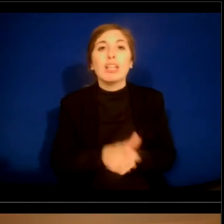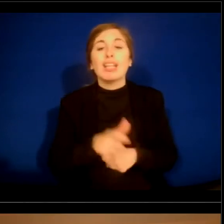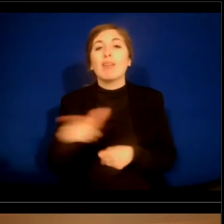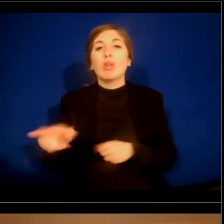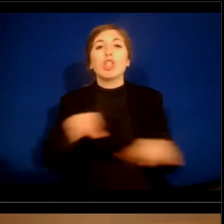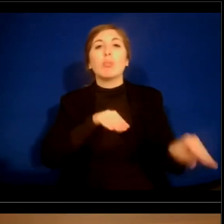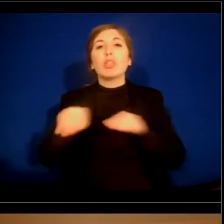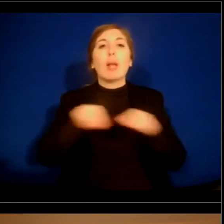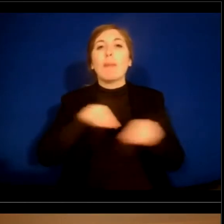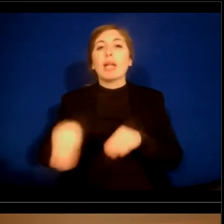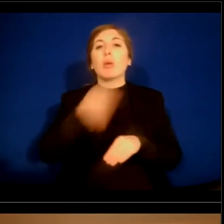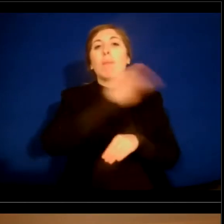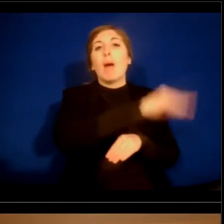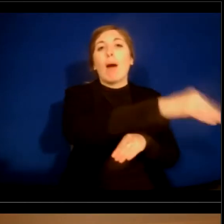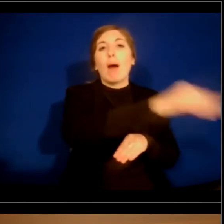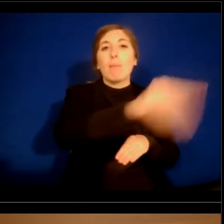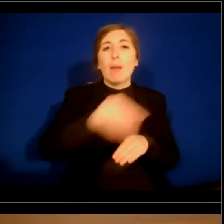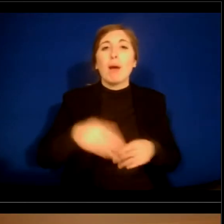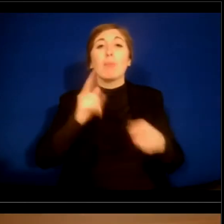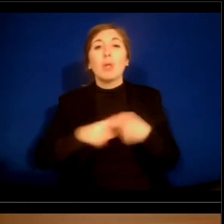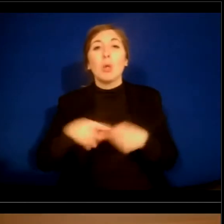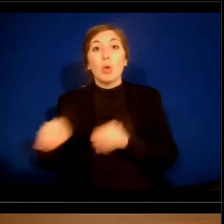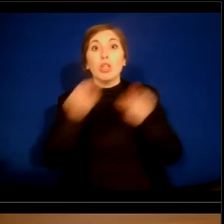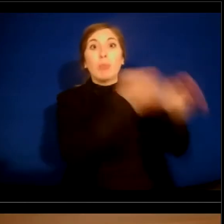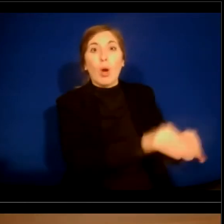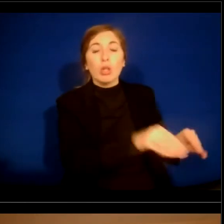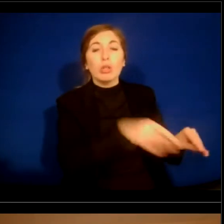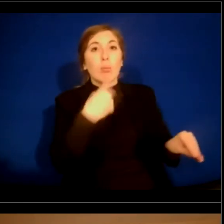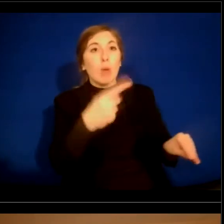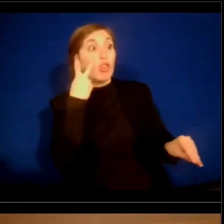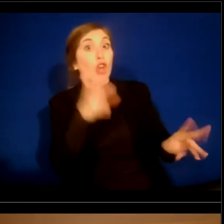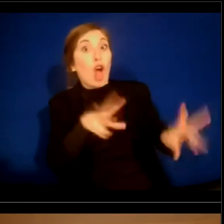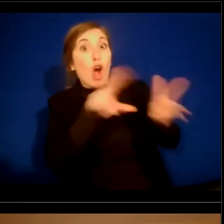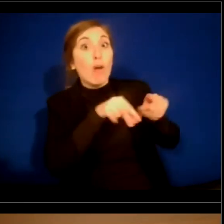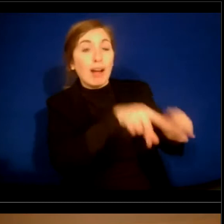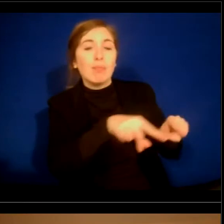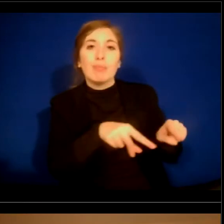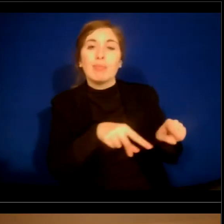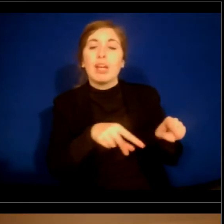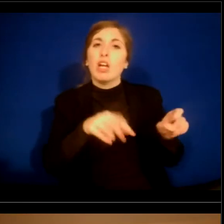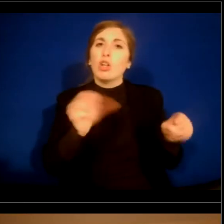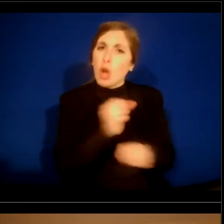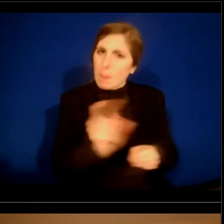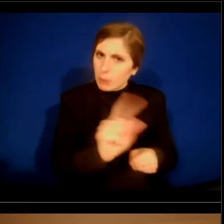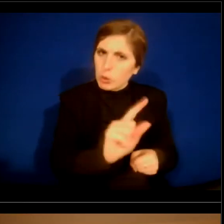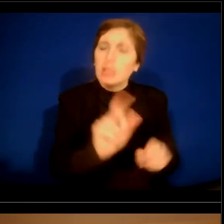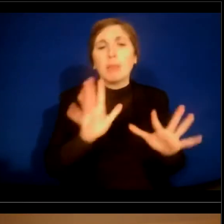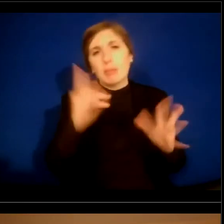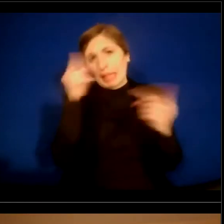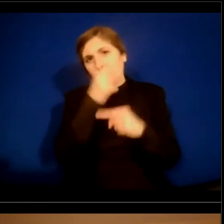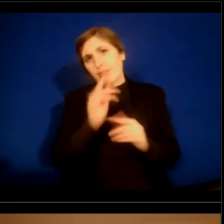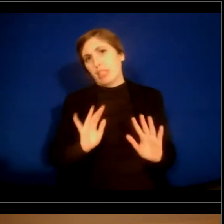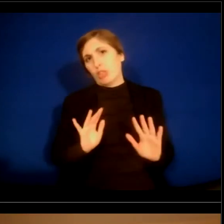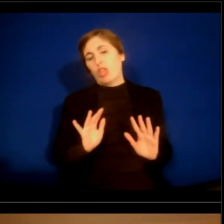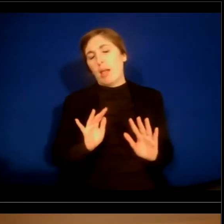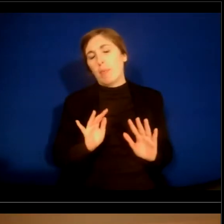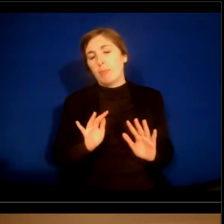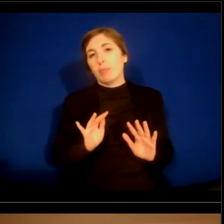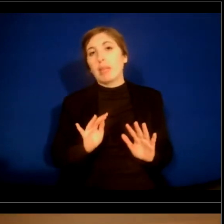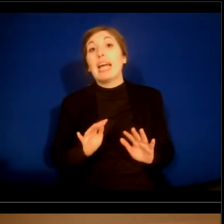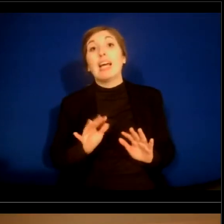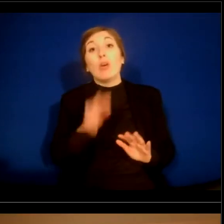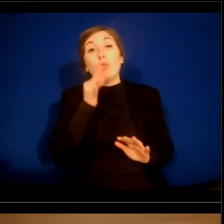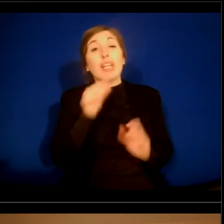O perlomeno è difficile a questo livello, non impossibile, ma molto complesso. Quindi, in questa prima fase, gli